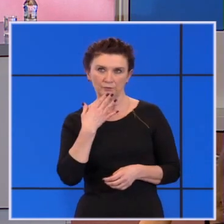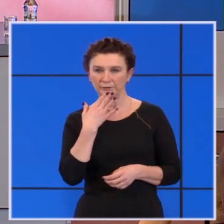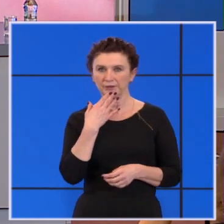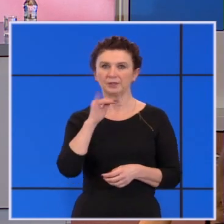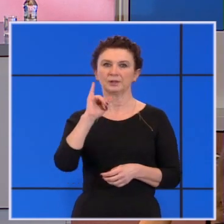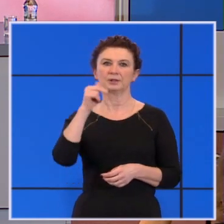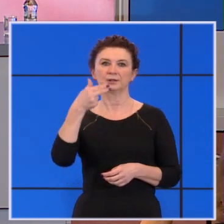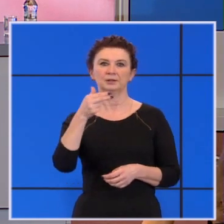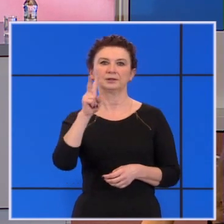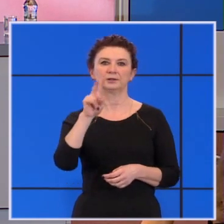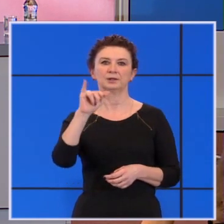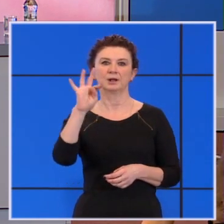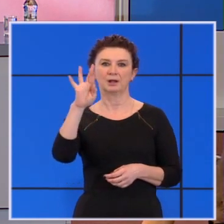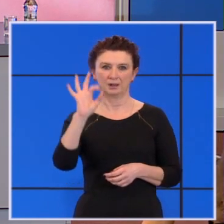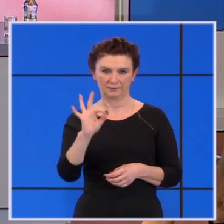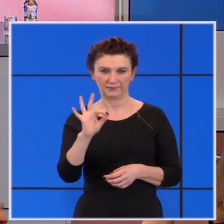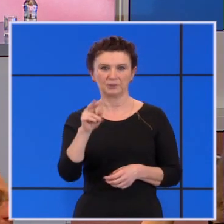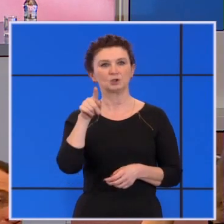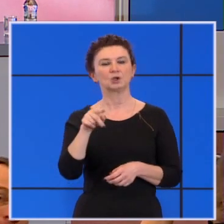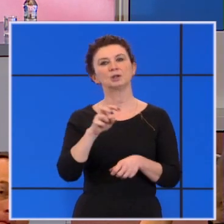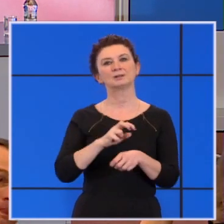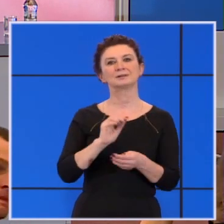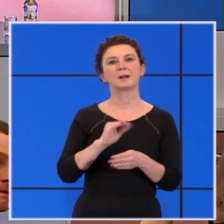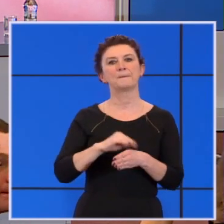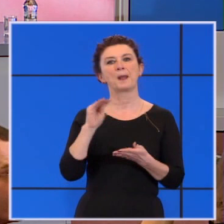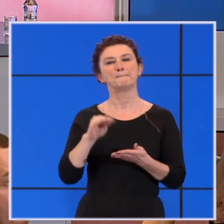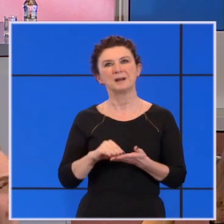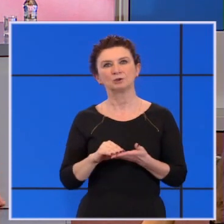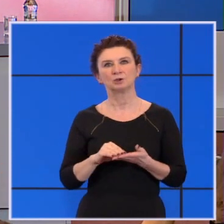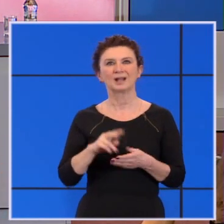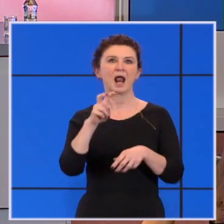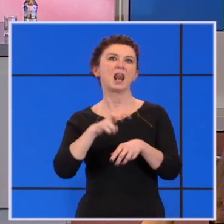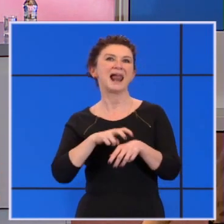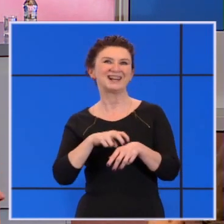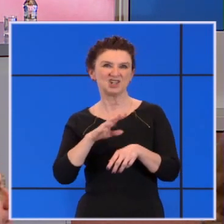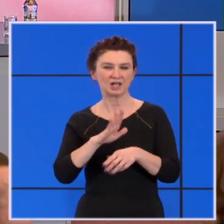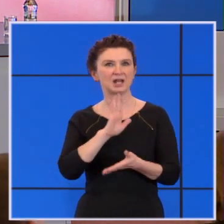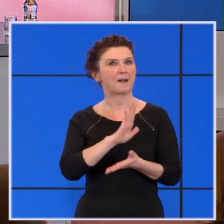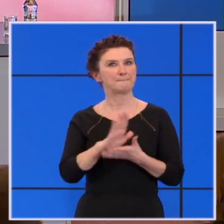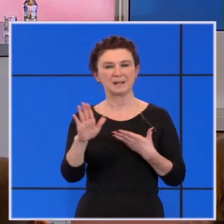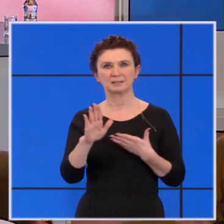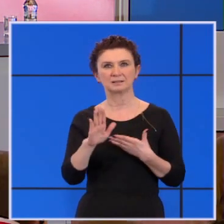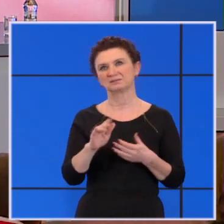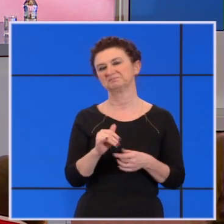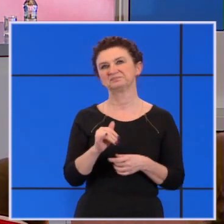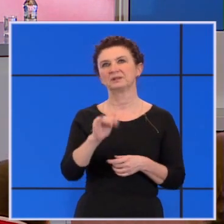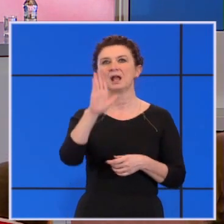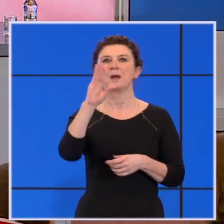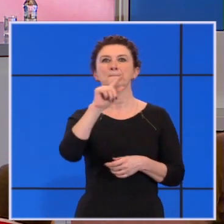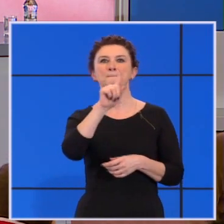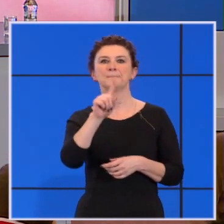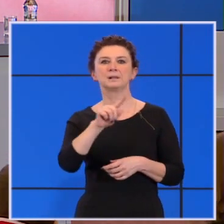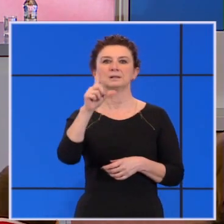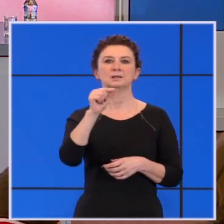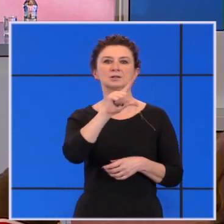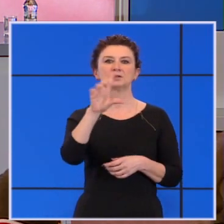przypadek osoby, która po zastosowaniu metody in vitro stała się płodna, czyli mogła mieć dzieci bez jej stosowania, no bo leczenie, jak rozumiem,